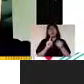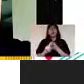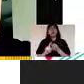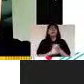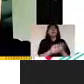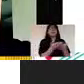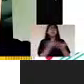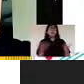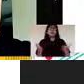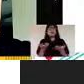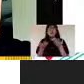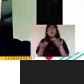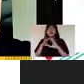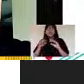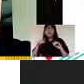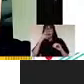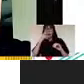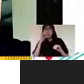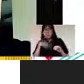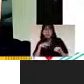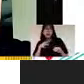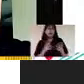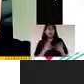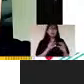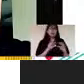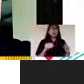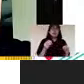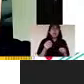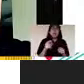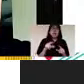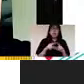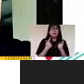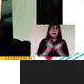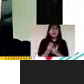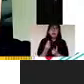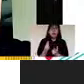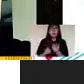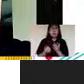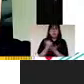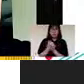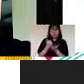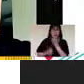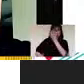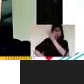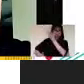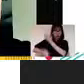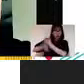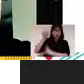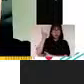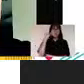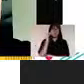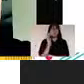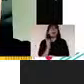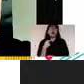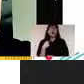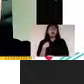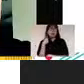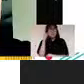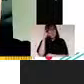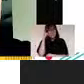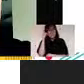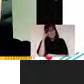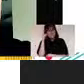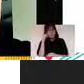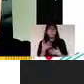perbankan, di lembaga keuangan, ini sebetulnya fenomena yang sudah menaun gitu. Nah, inilah saya kira menjadi sangat